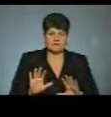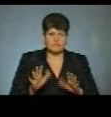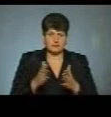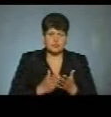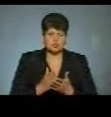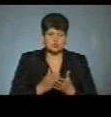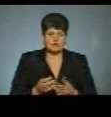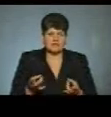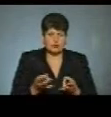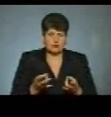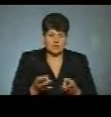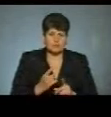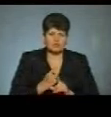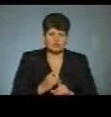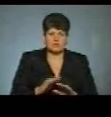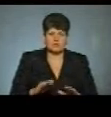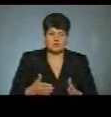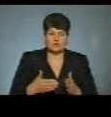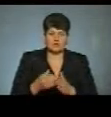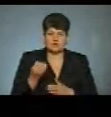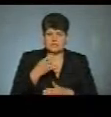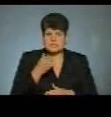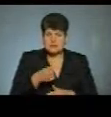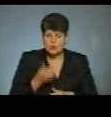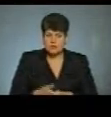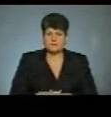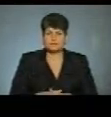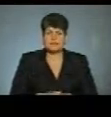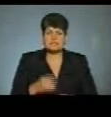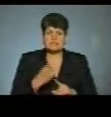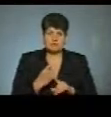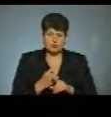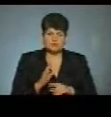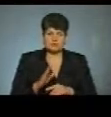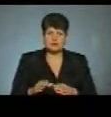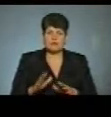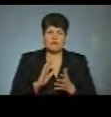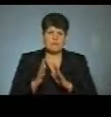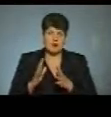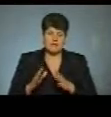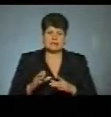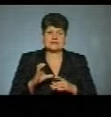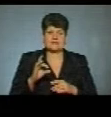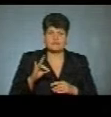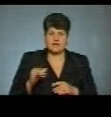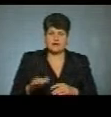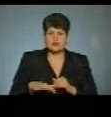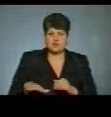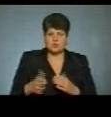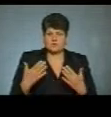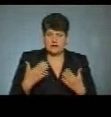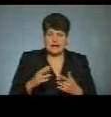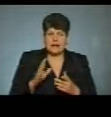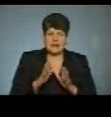службової необхідності або супроводу дітей до 14 років. Заборонено відвідувати парки, сквери, зони відпочинку, лісопаркові